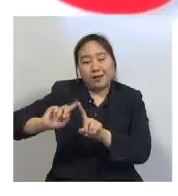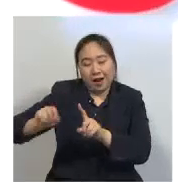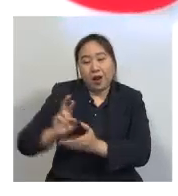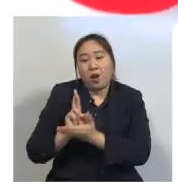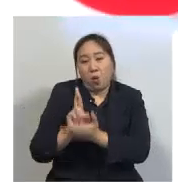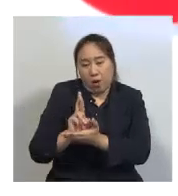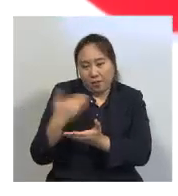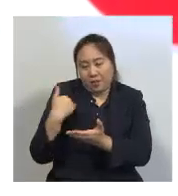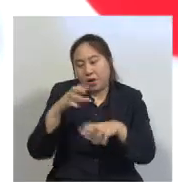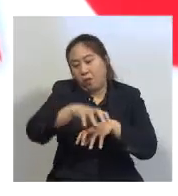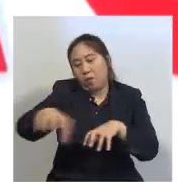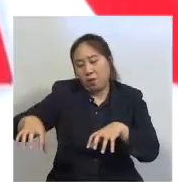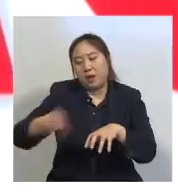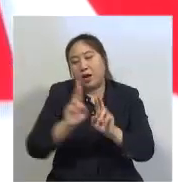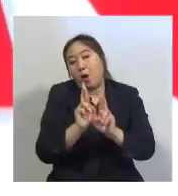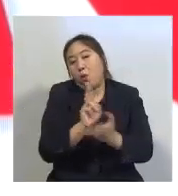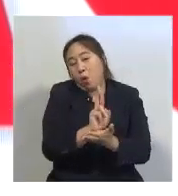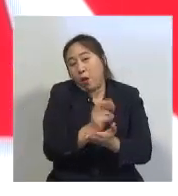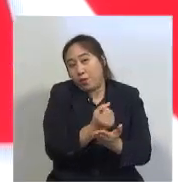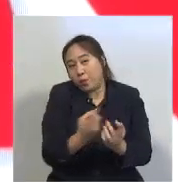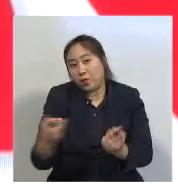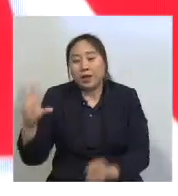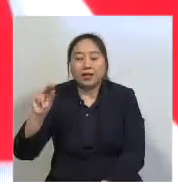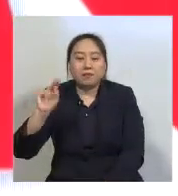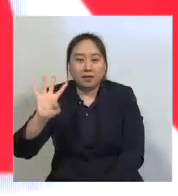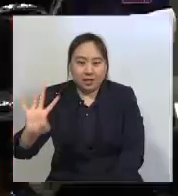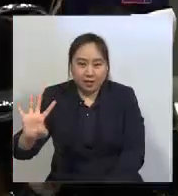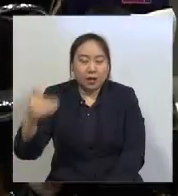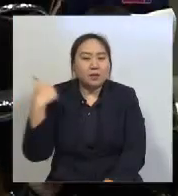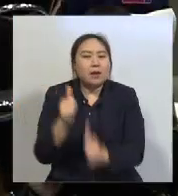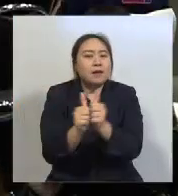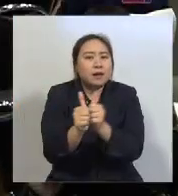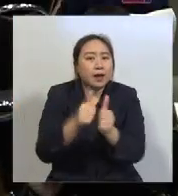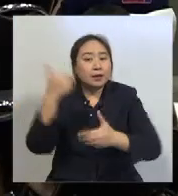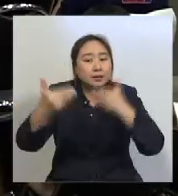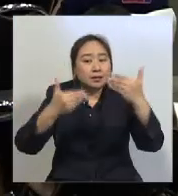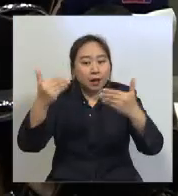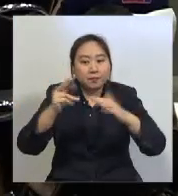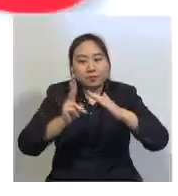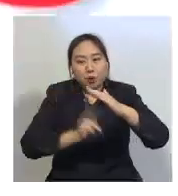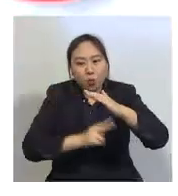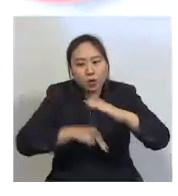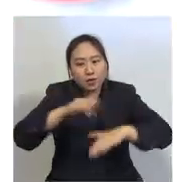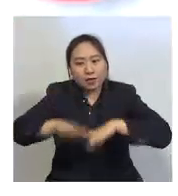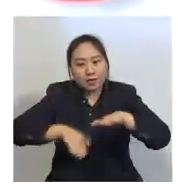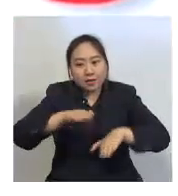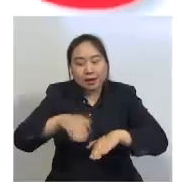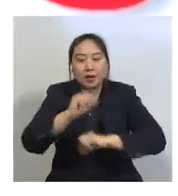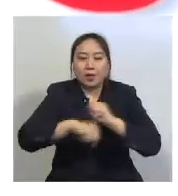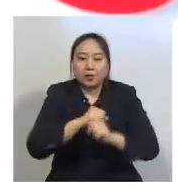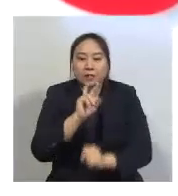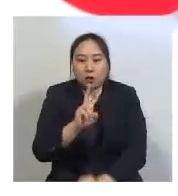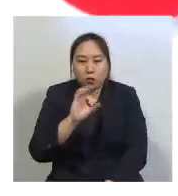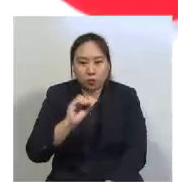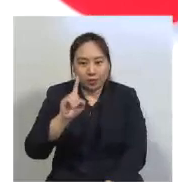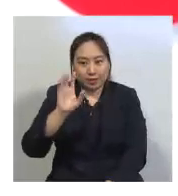รางวัลรวม34รางวัลด้วยกันแล้วก็มีรางวัลการแข่งขันกิจกรรมเดินวิ่ง Good Guy Run